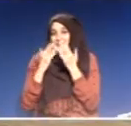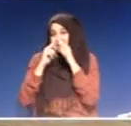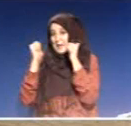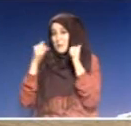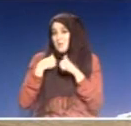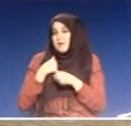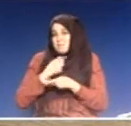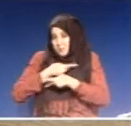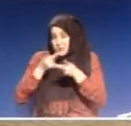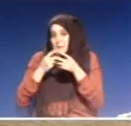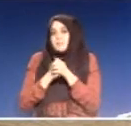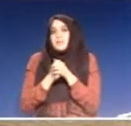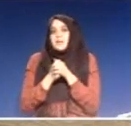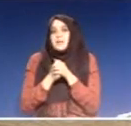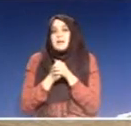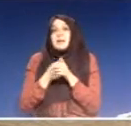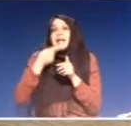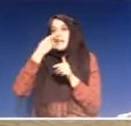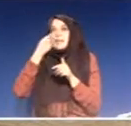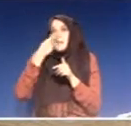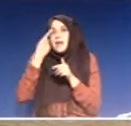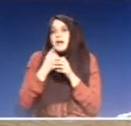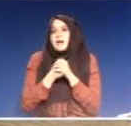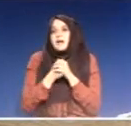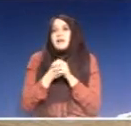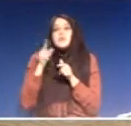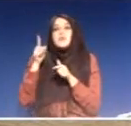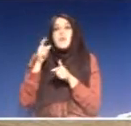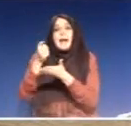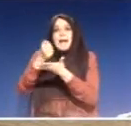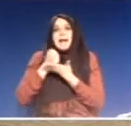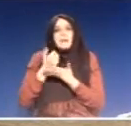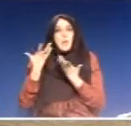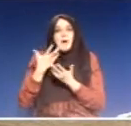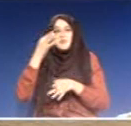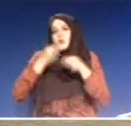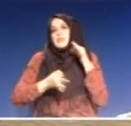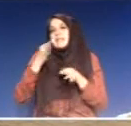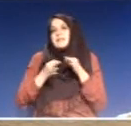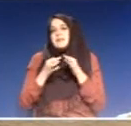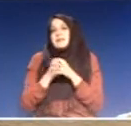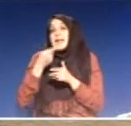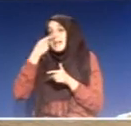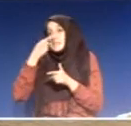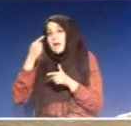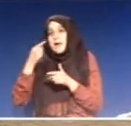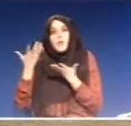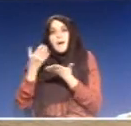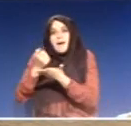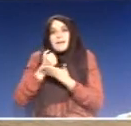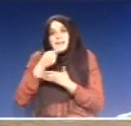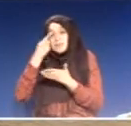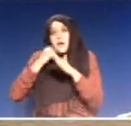نعم. فإن الخبير هو مساعد للقضاء. نعم. هو الذي